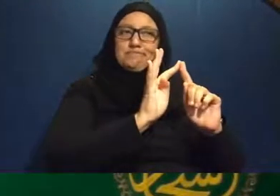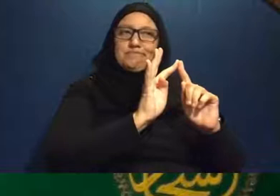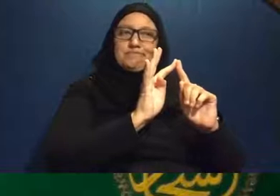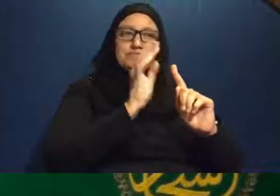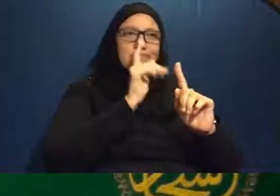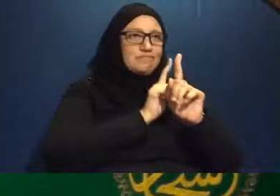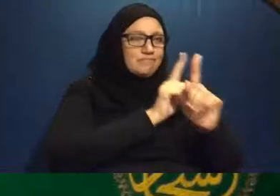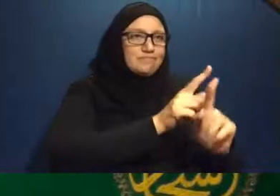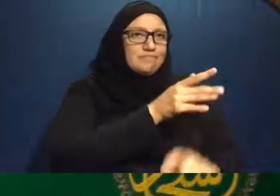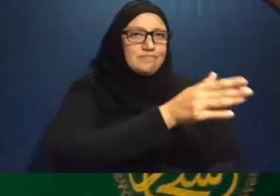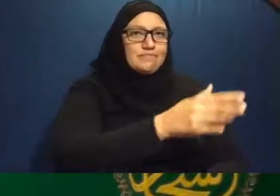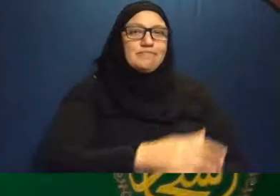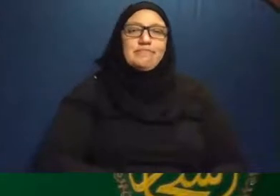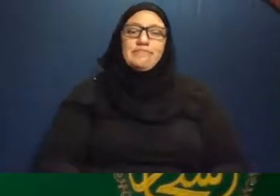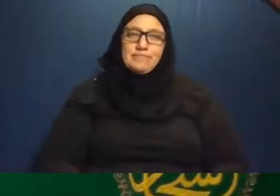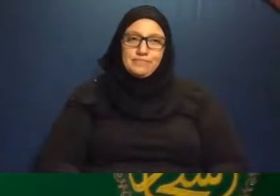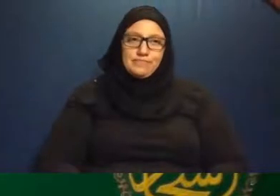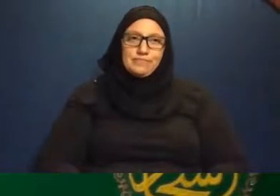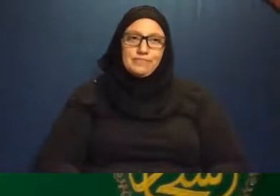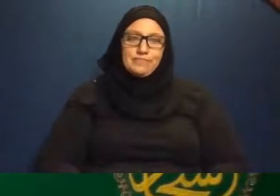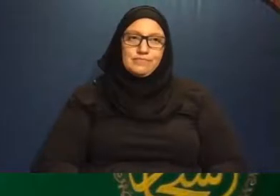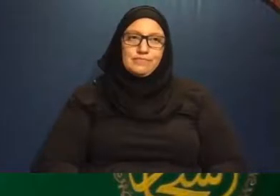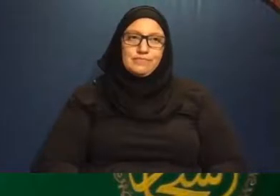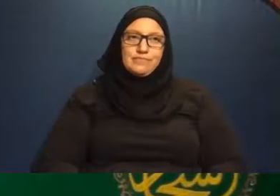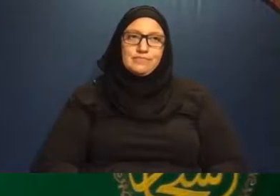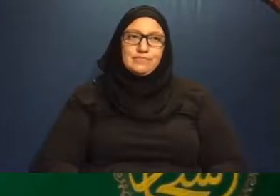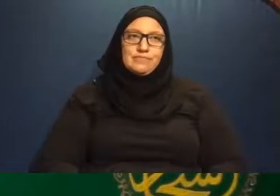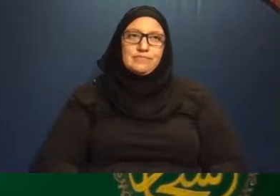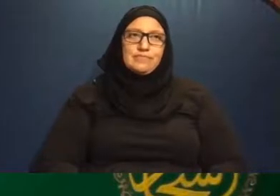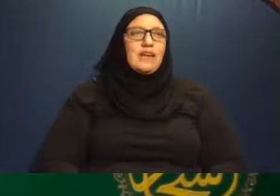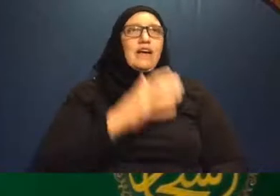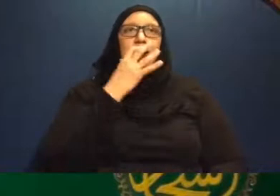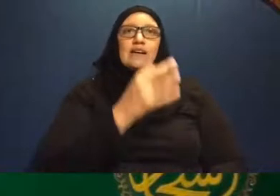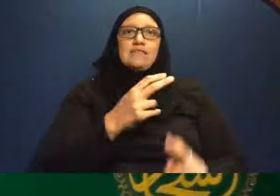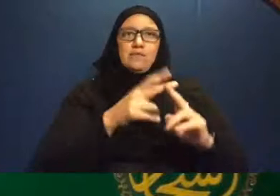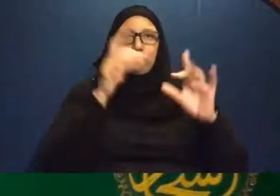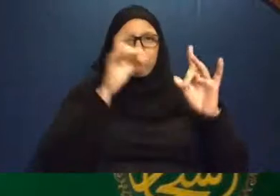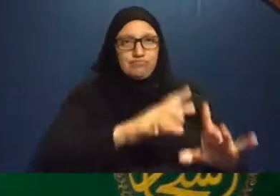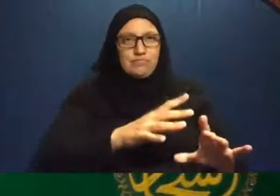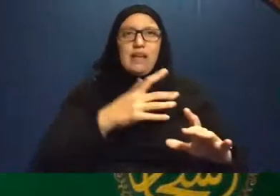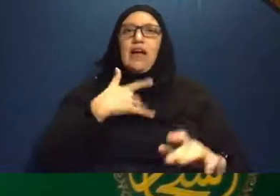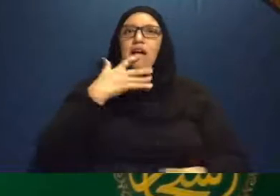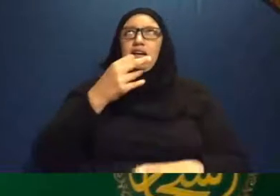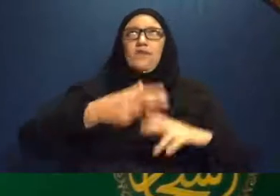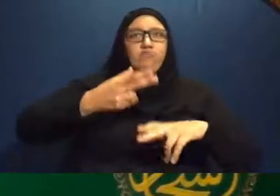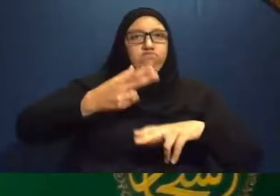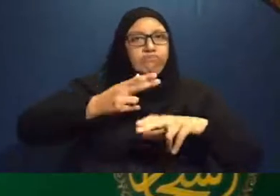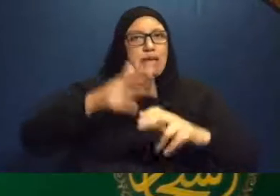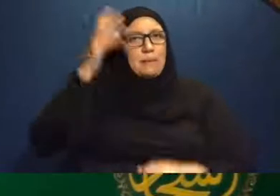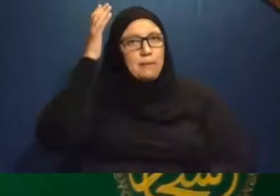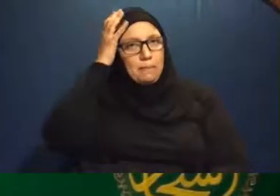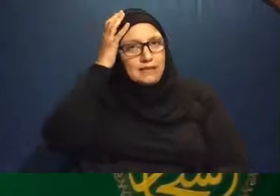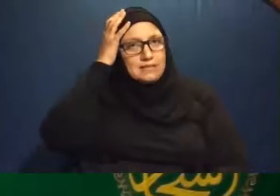قلوبنا أبي القاسم محمد صلى الله عليه وآله وسلم لا سيما